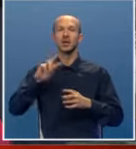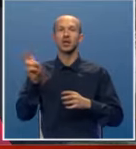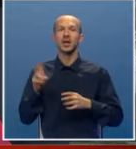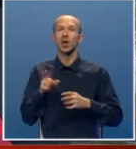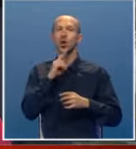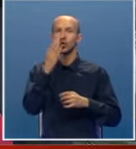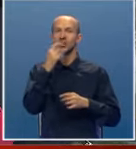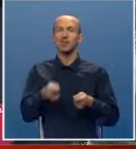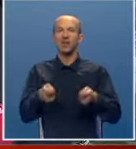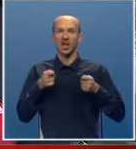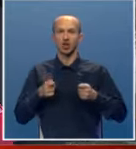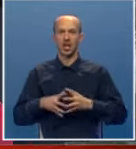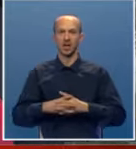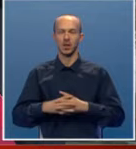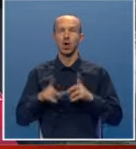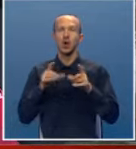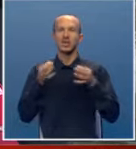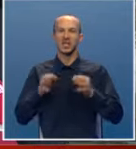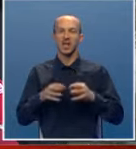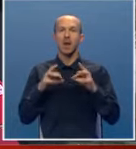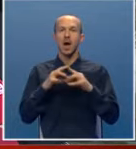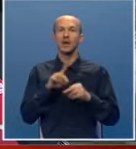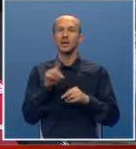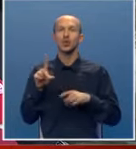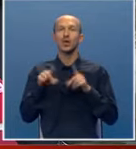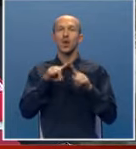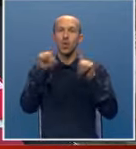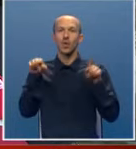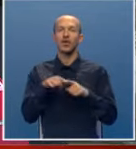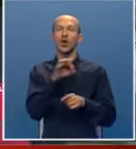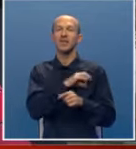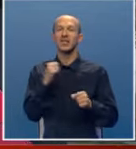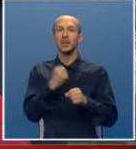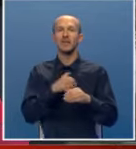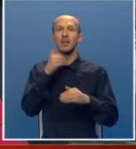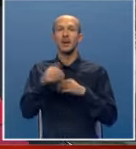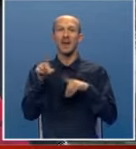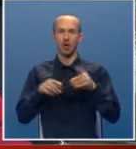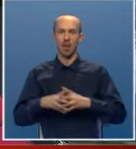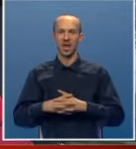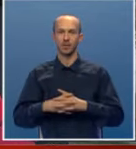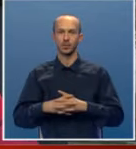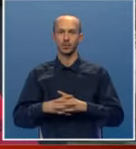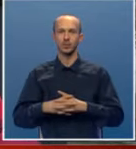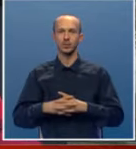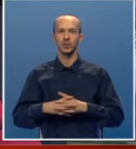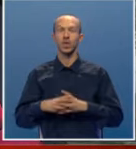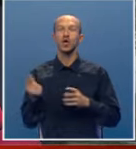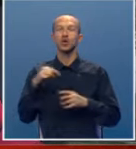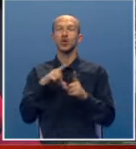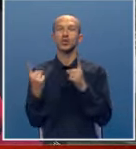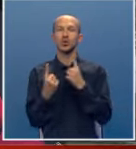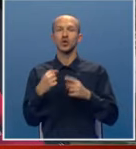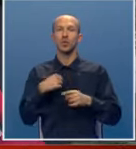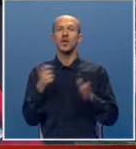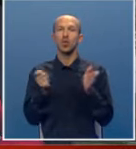energije koje će se povlačiti u sistem, a mi smo neke ugovorene obaveze napravili prema nekom. Tako da će doći u situaciju